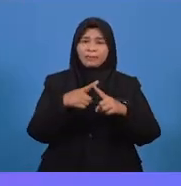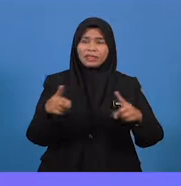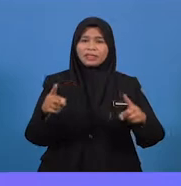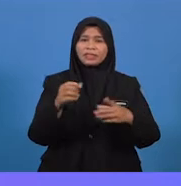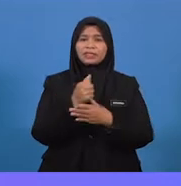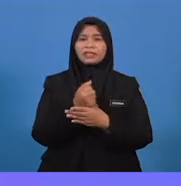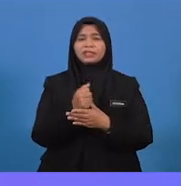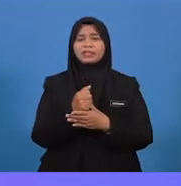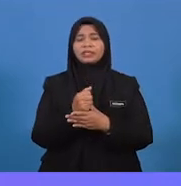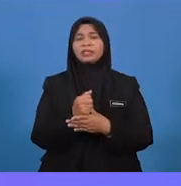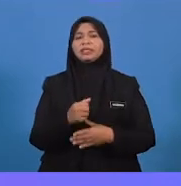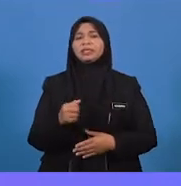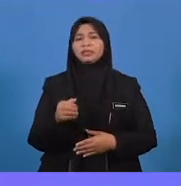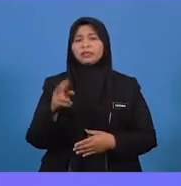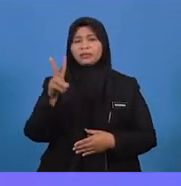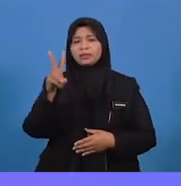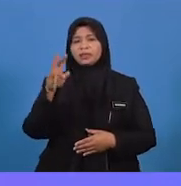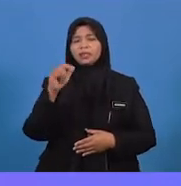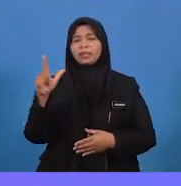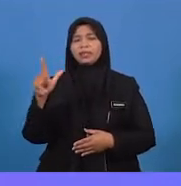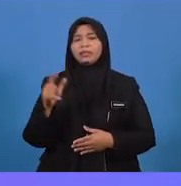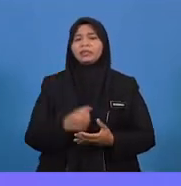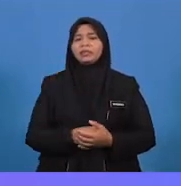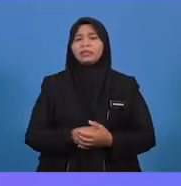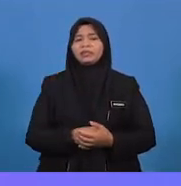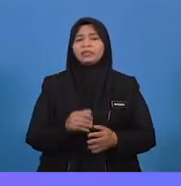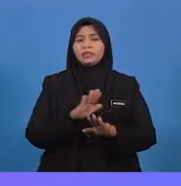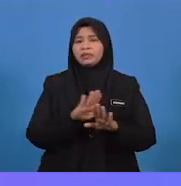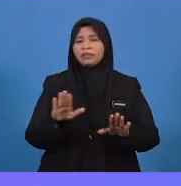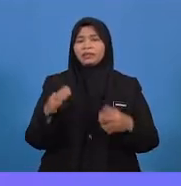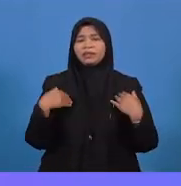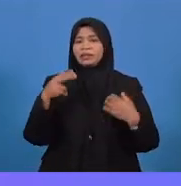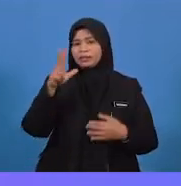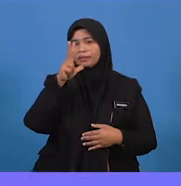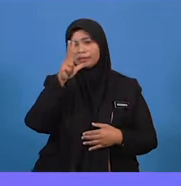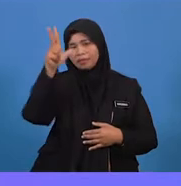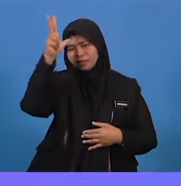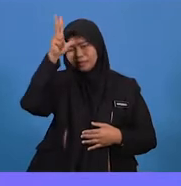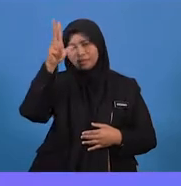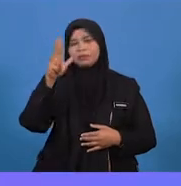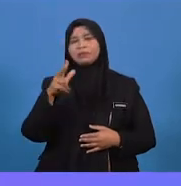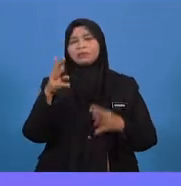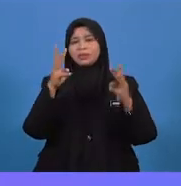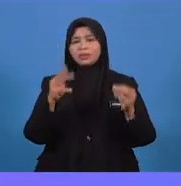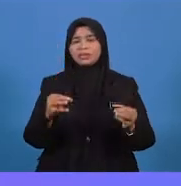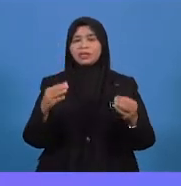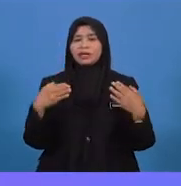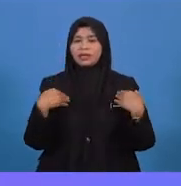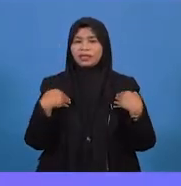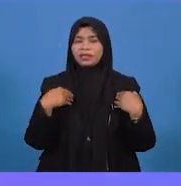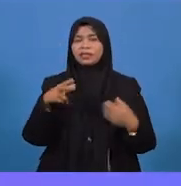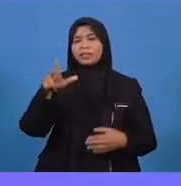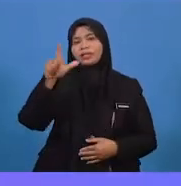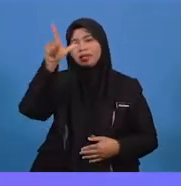Perbezaan fizikal yang kedua pula ialah malaikat tidak berjantina, manakala manusia ada yang